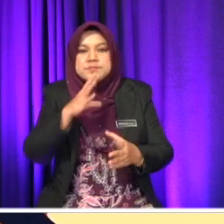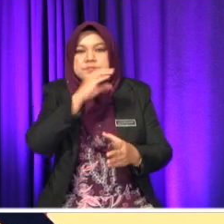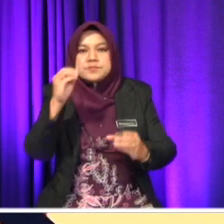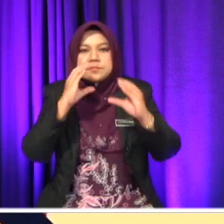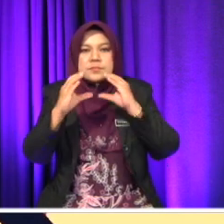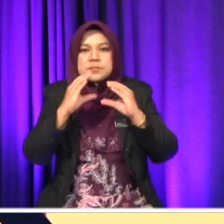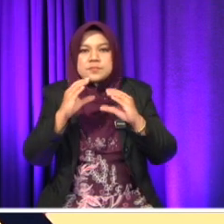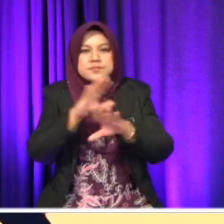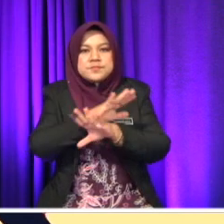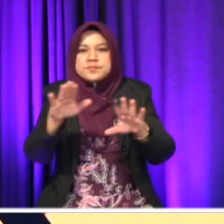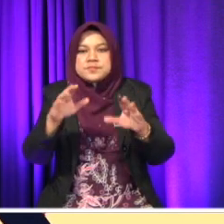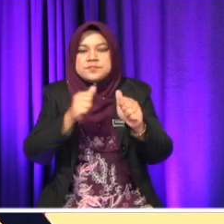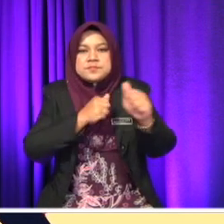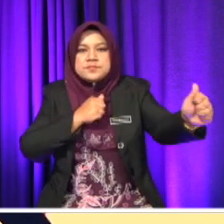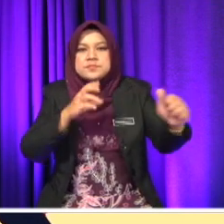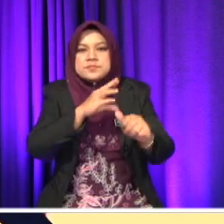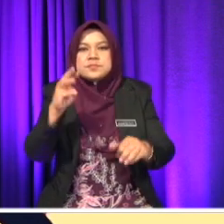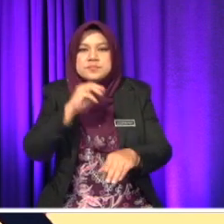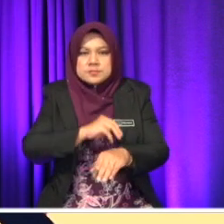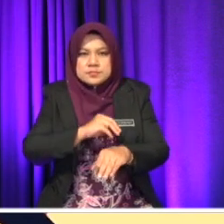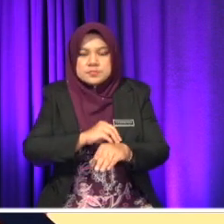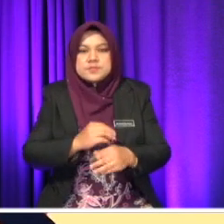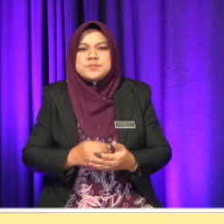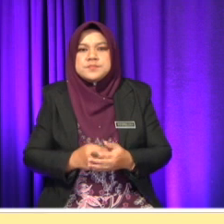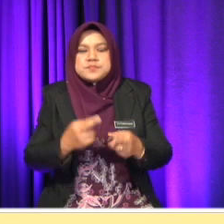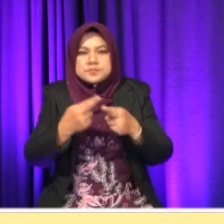tanpa memilih jarak dan waktu pendek